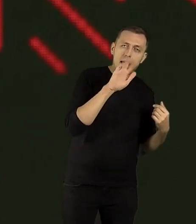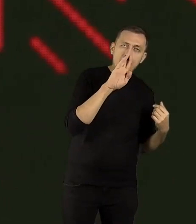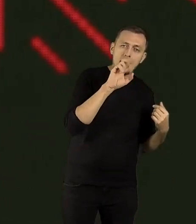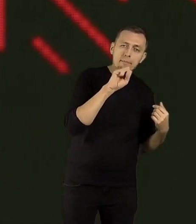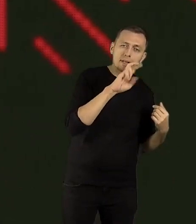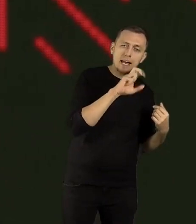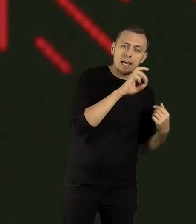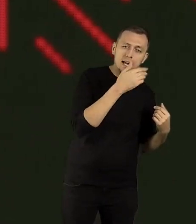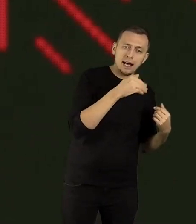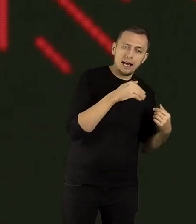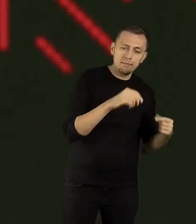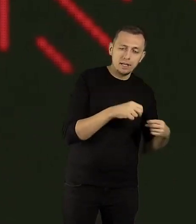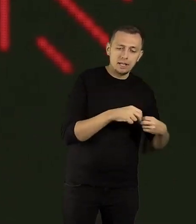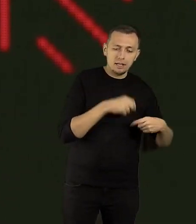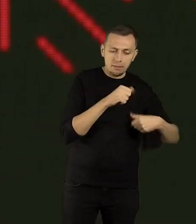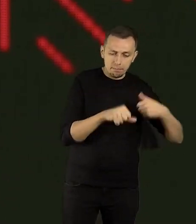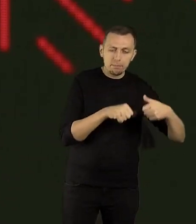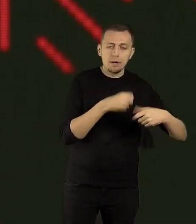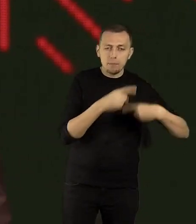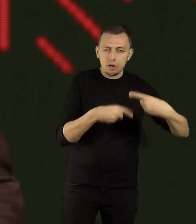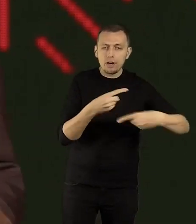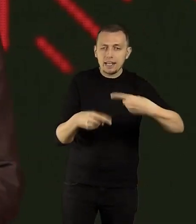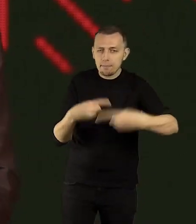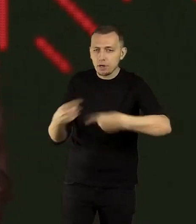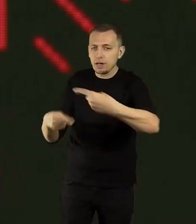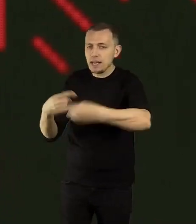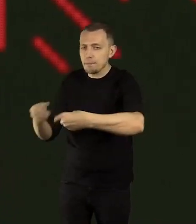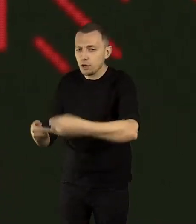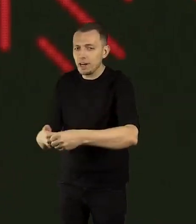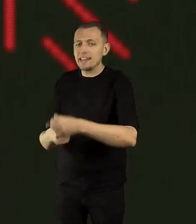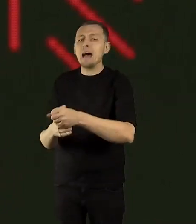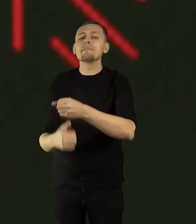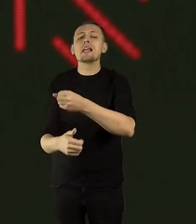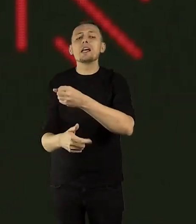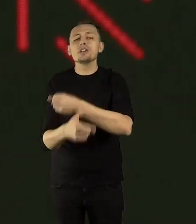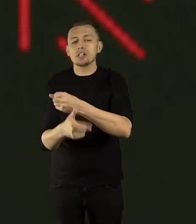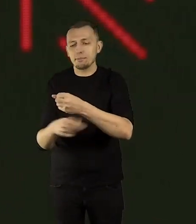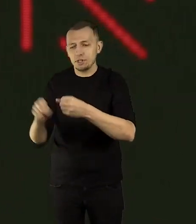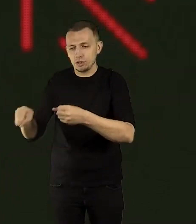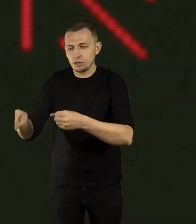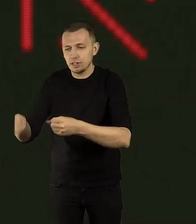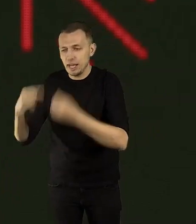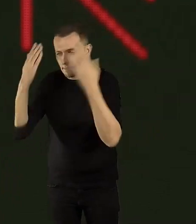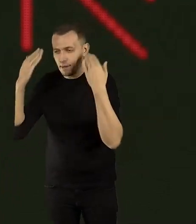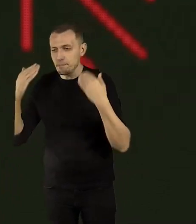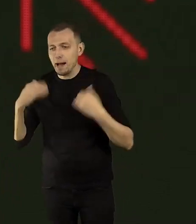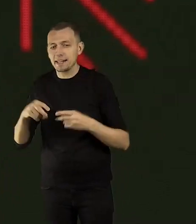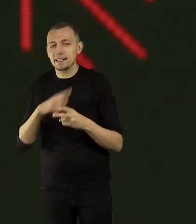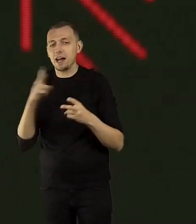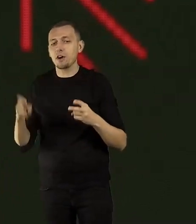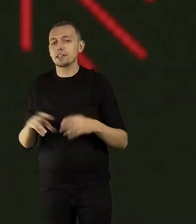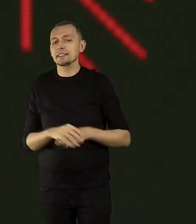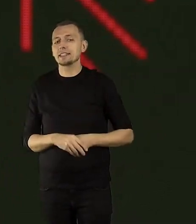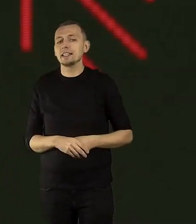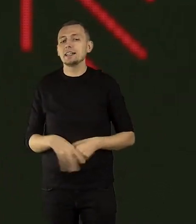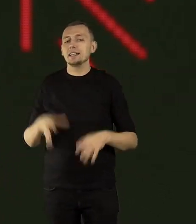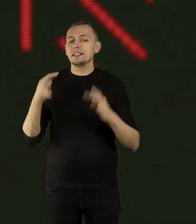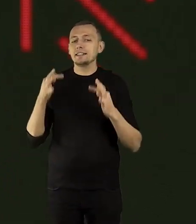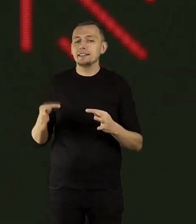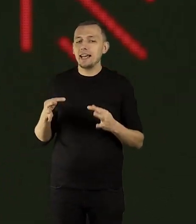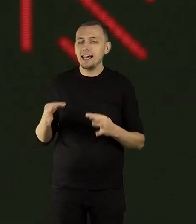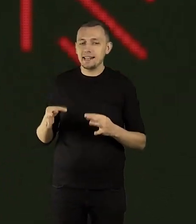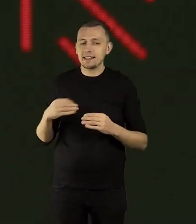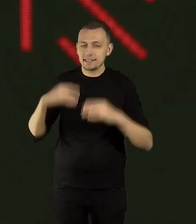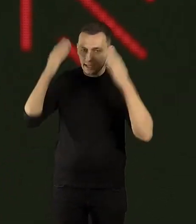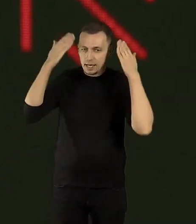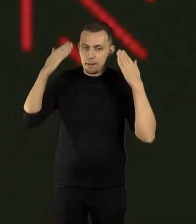szukali, mimo że nigdy nie słyszeli tego słowa. A teraz po tylu latach Maria widzi spełnienie